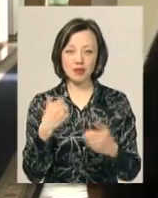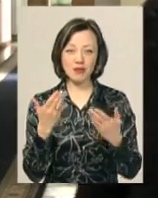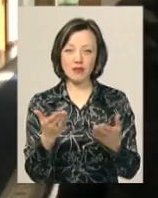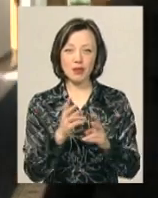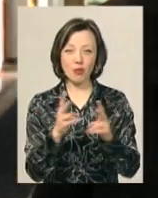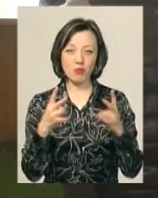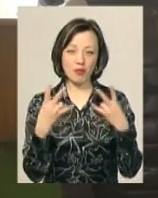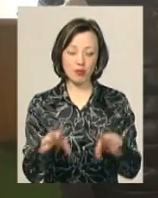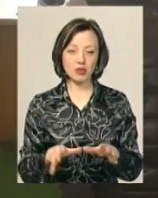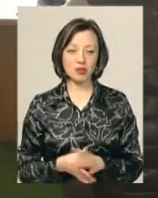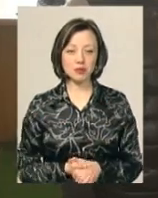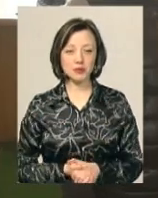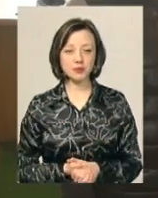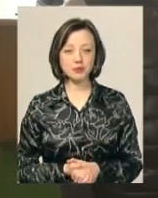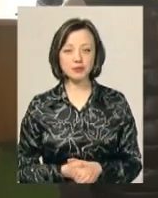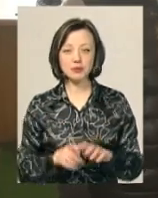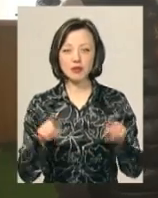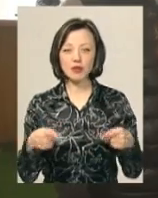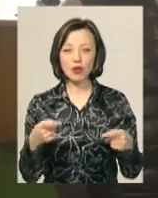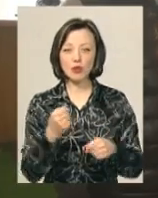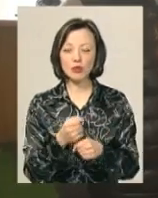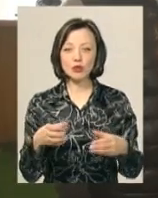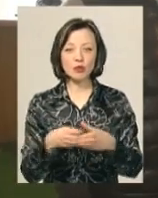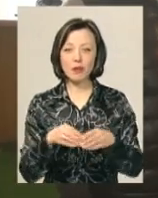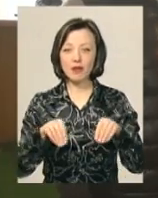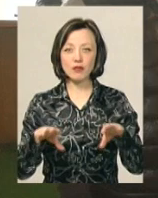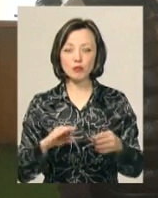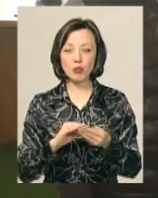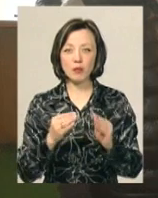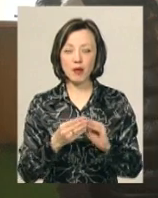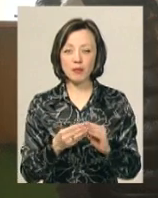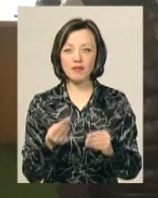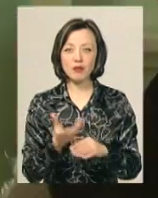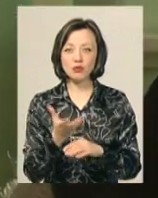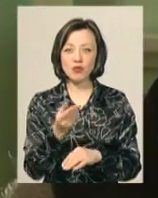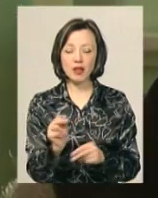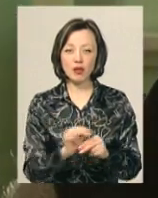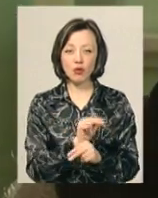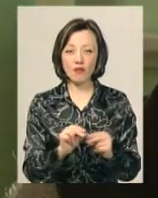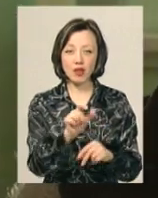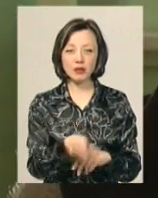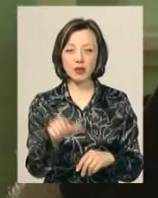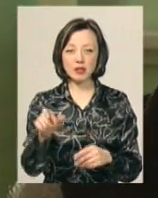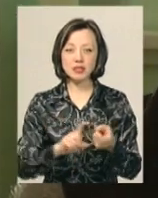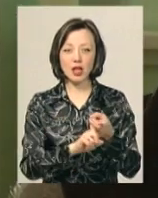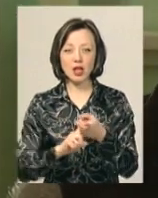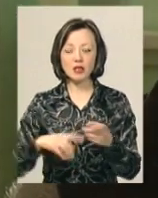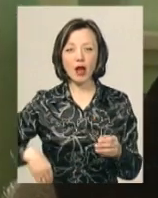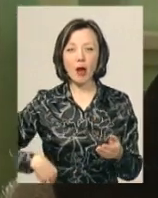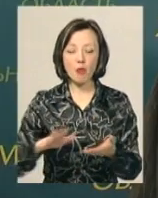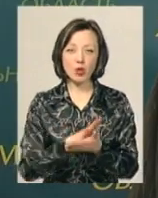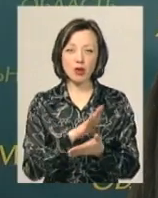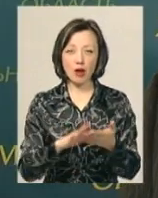нікому не потрібні. Створення робочої групи не вирішить проблем із фінансуванням на лікування подолян, що залежать від гемодіалізу, каже